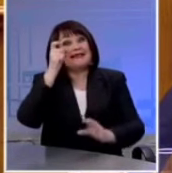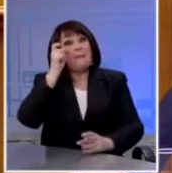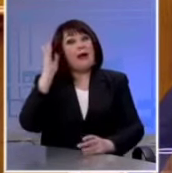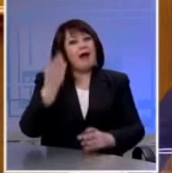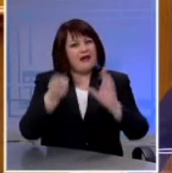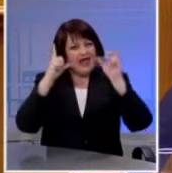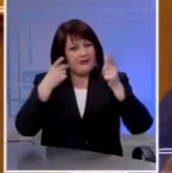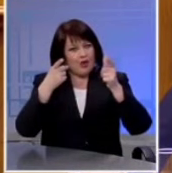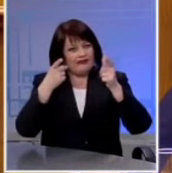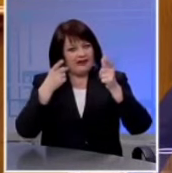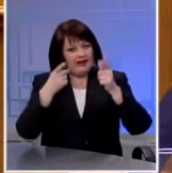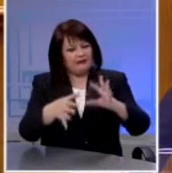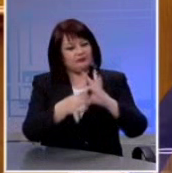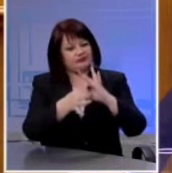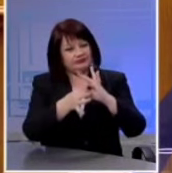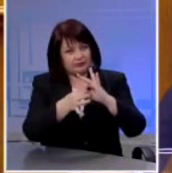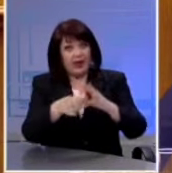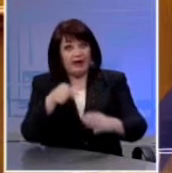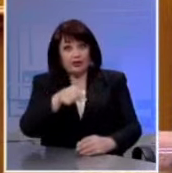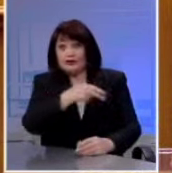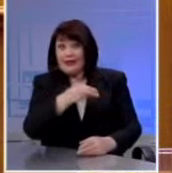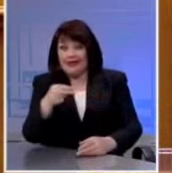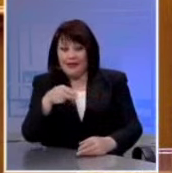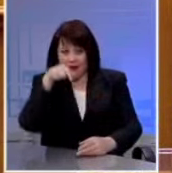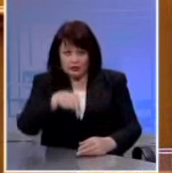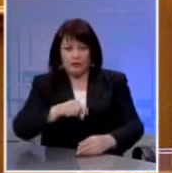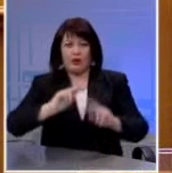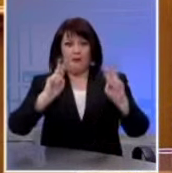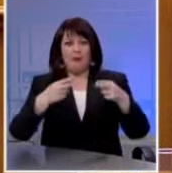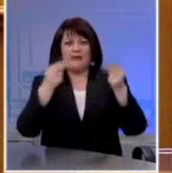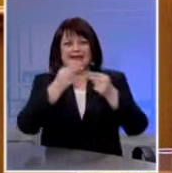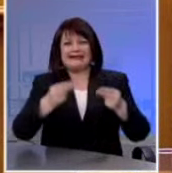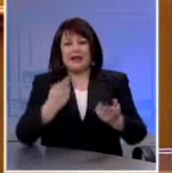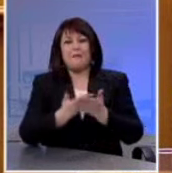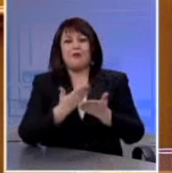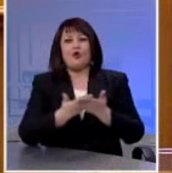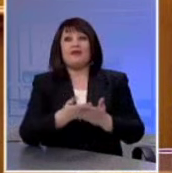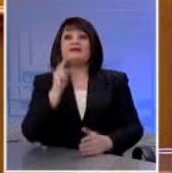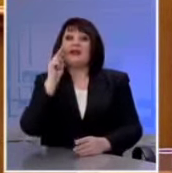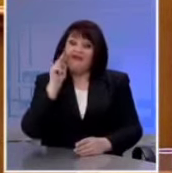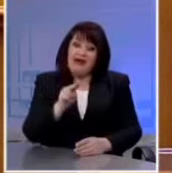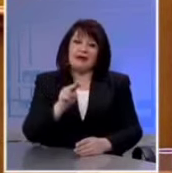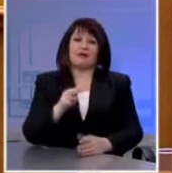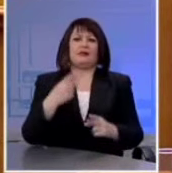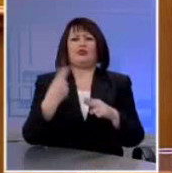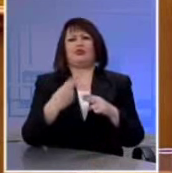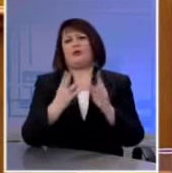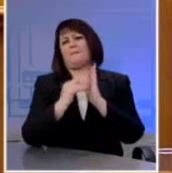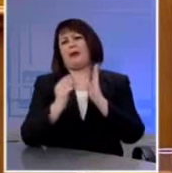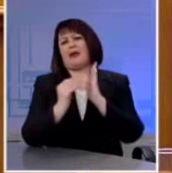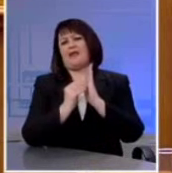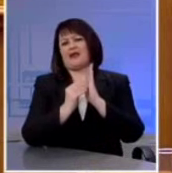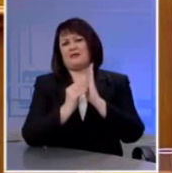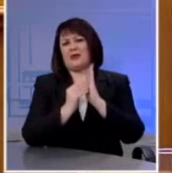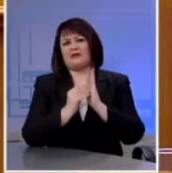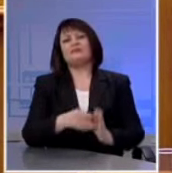νέα στοιχεία που βλέπουν το φως της δημοσιότητας, αποτελεί 38 παράδειγμα